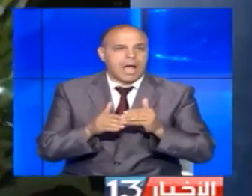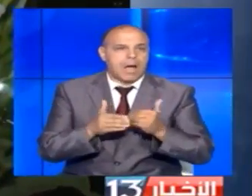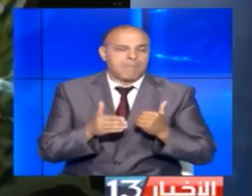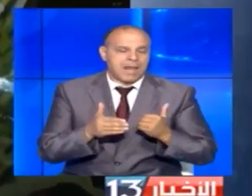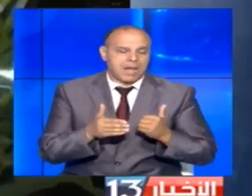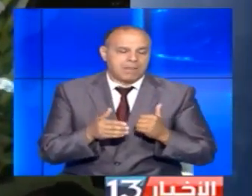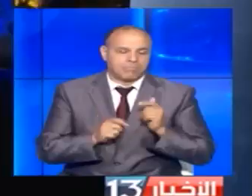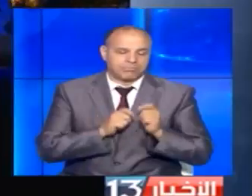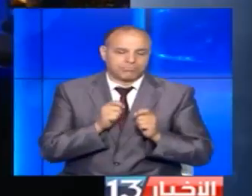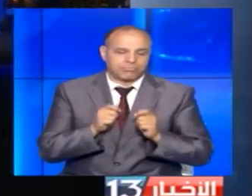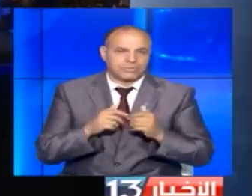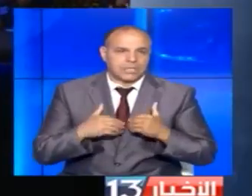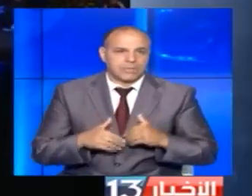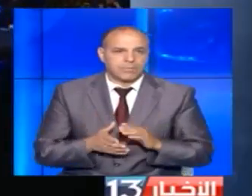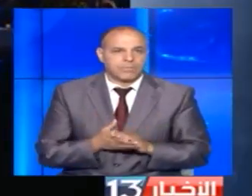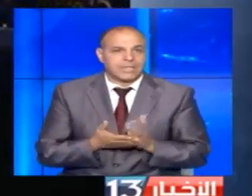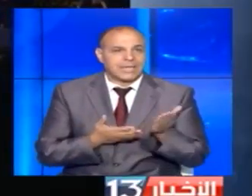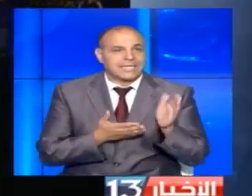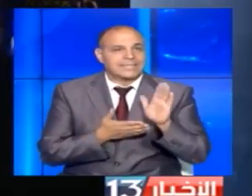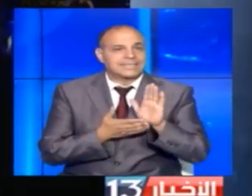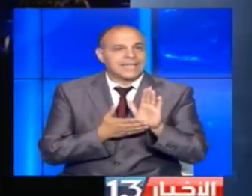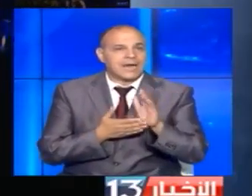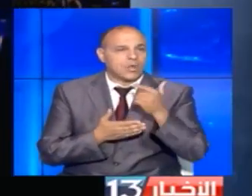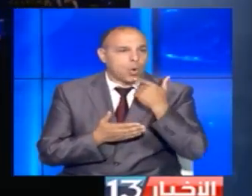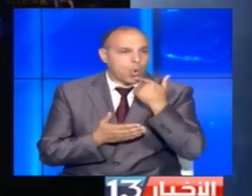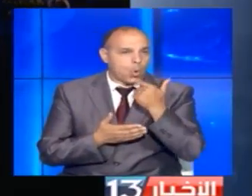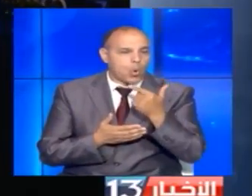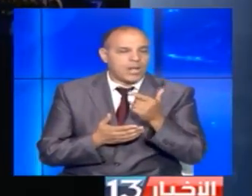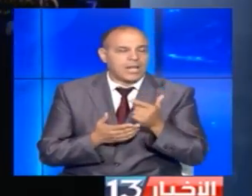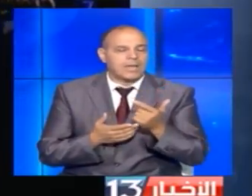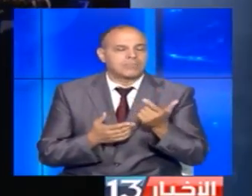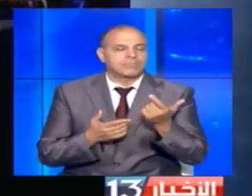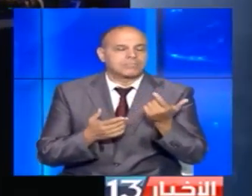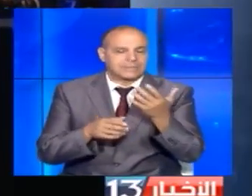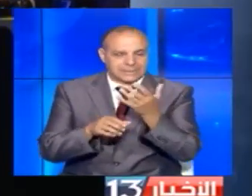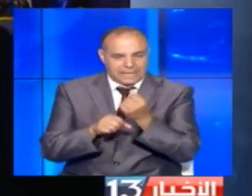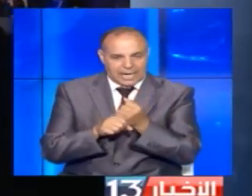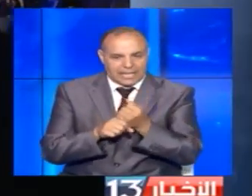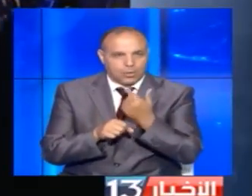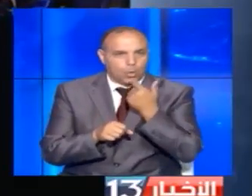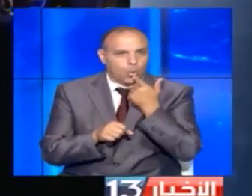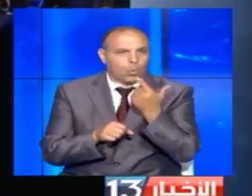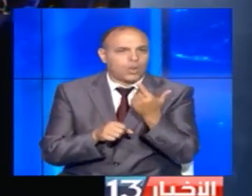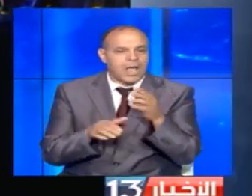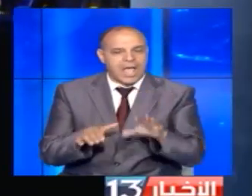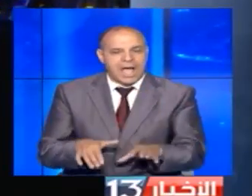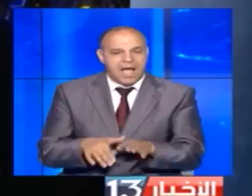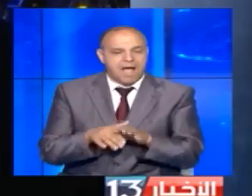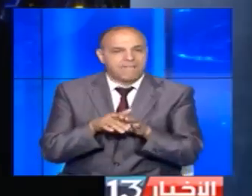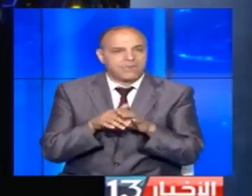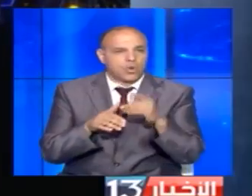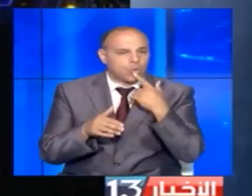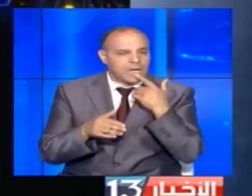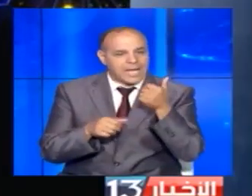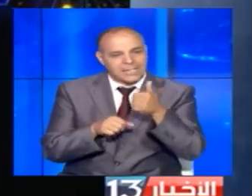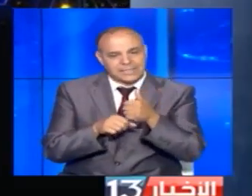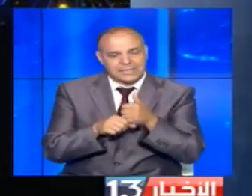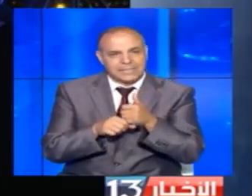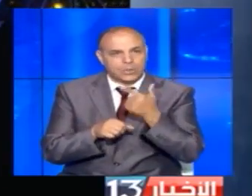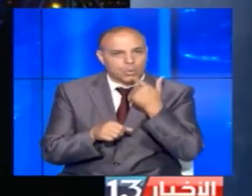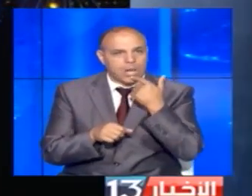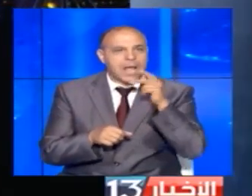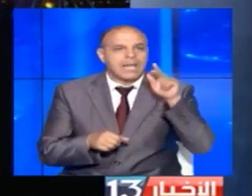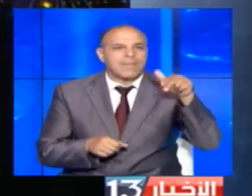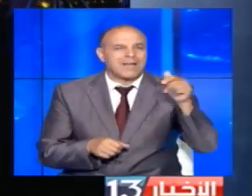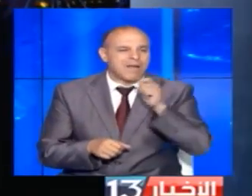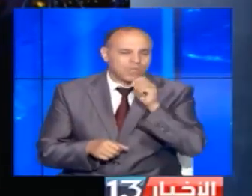المدة النيابية. استعراض ما أنجزته المرأة وما تسعى لتحقيقه عقبه حفل فني أسسته الفنانة نبيها